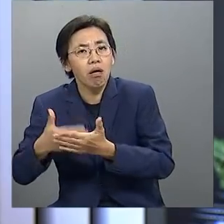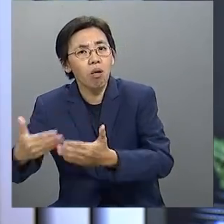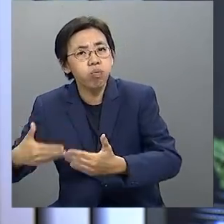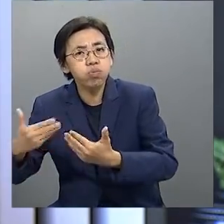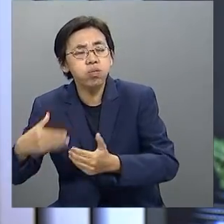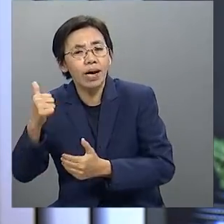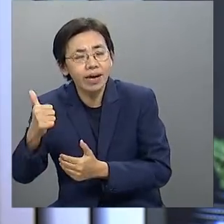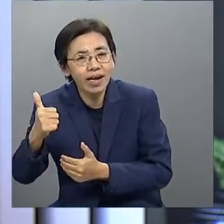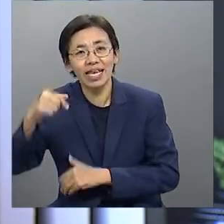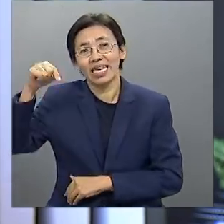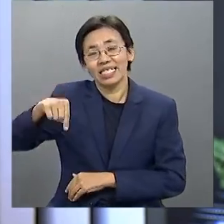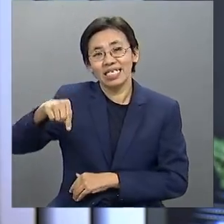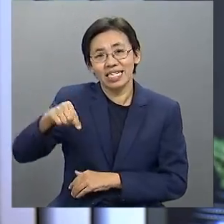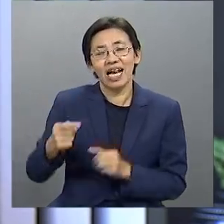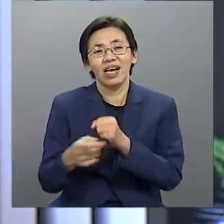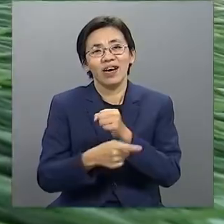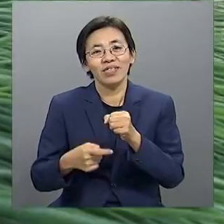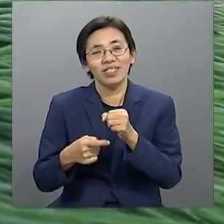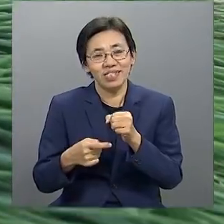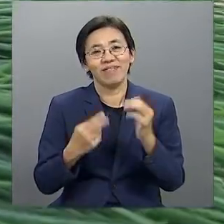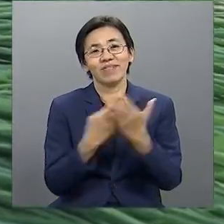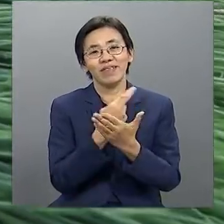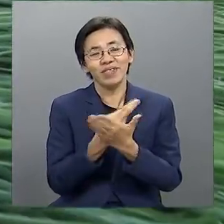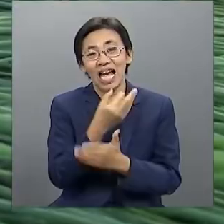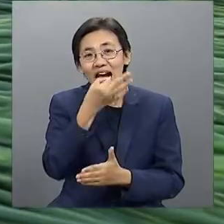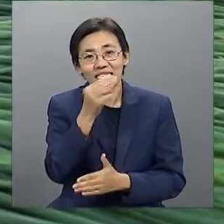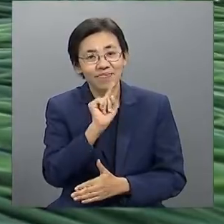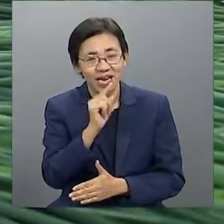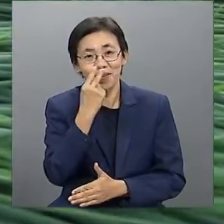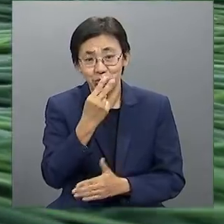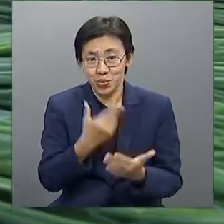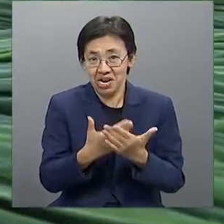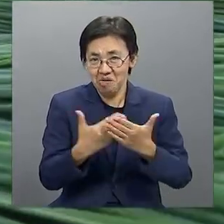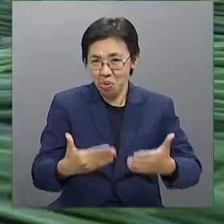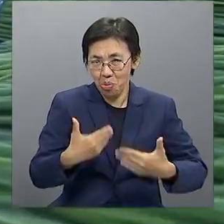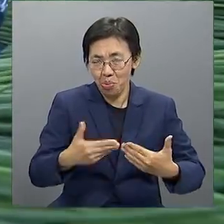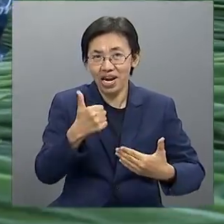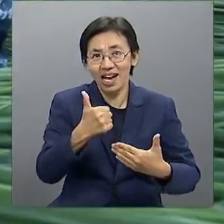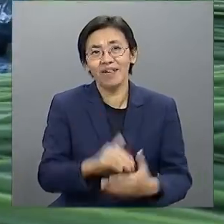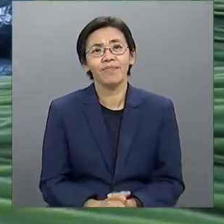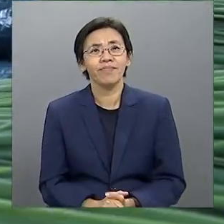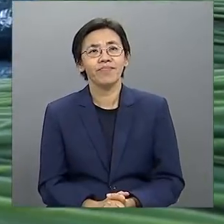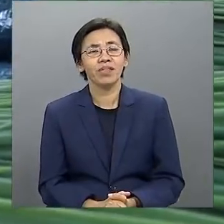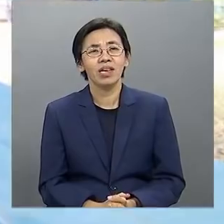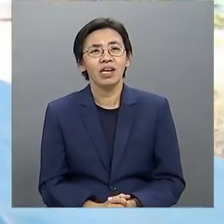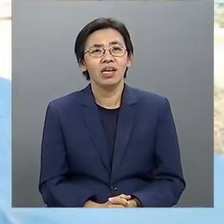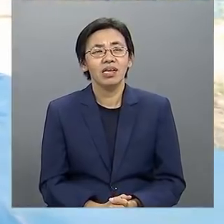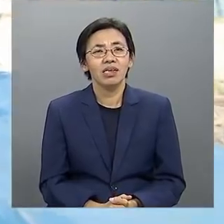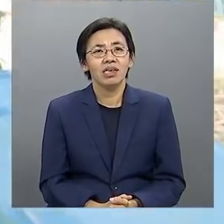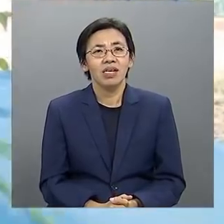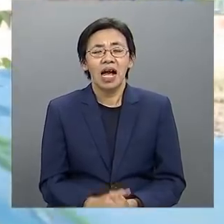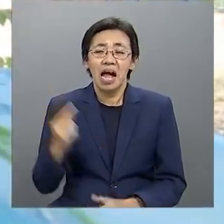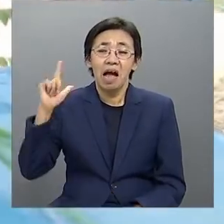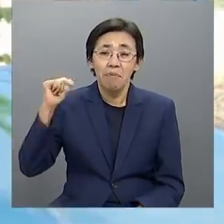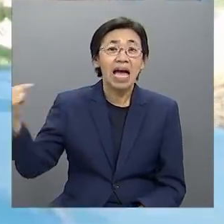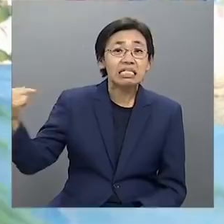ของชาวนาที่จังหวัดราชบุรีกันหน่อยดีกว่าครับนี่เคยโดนใช้ไหมแม่เคยใช้ทำไหม เค